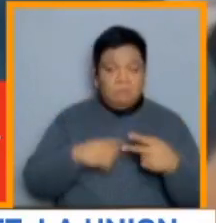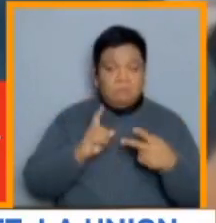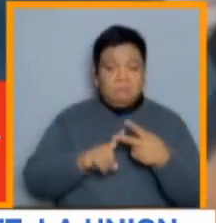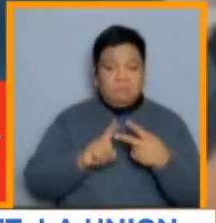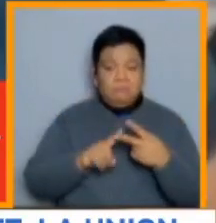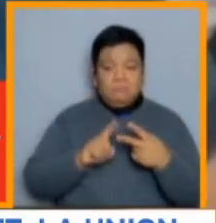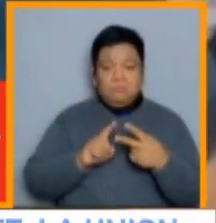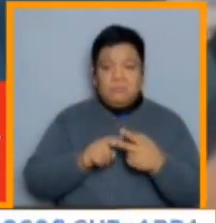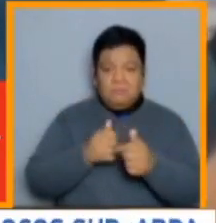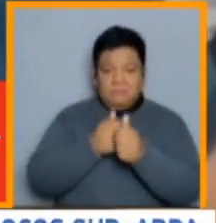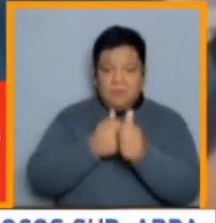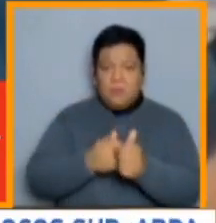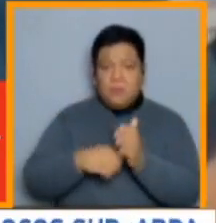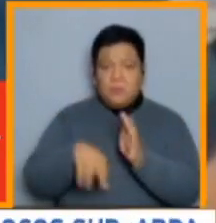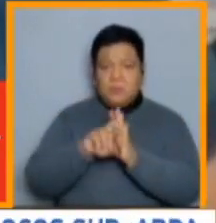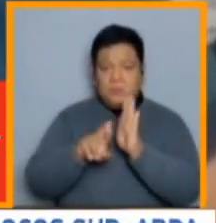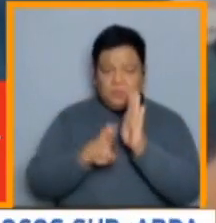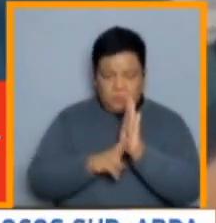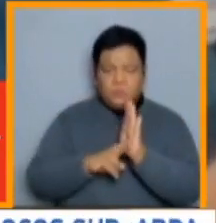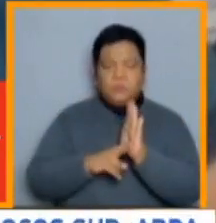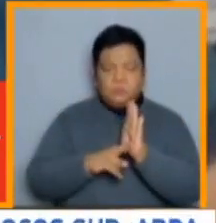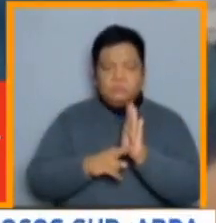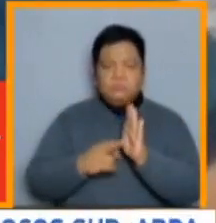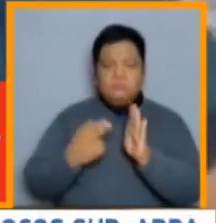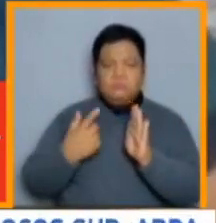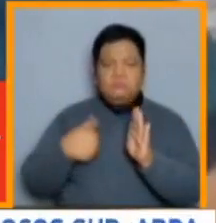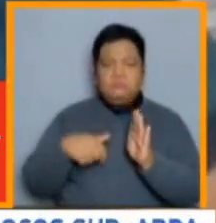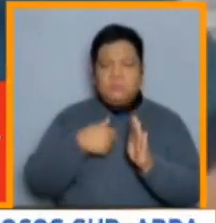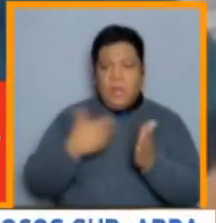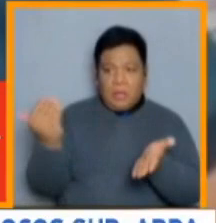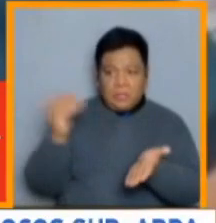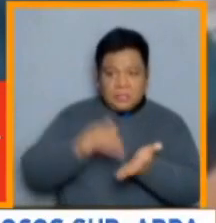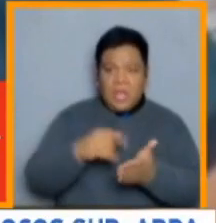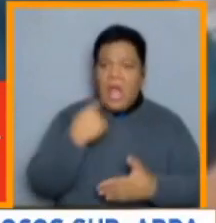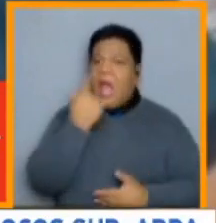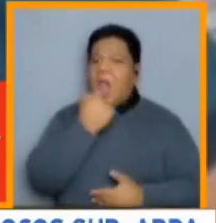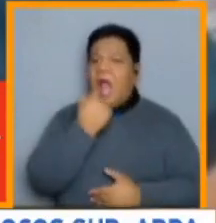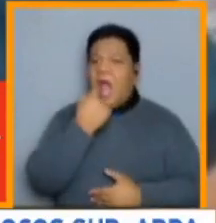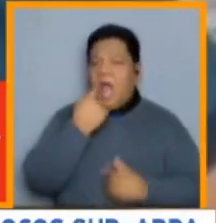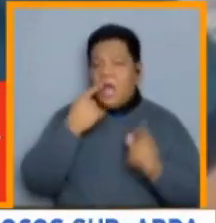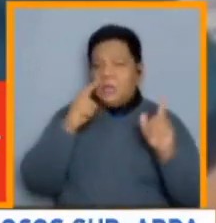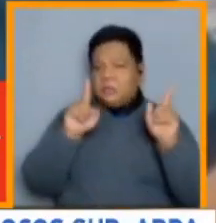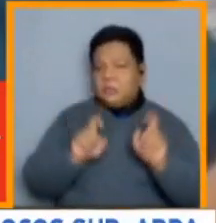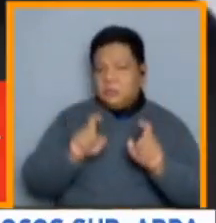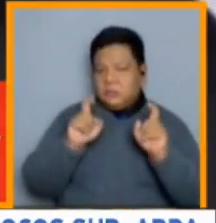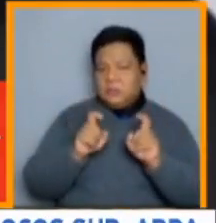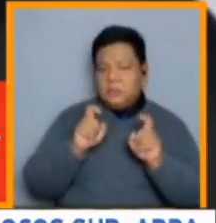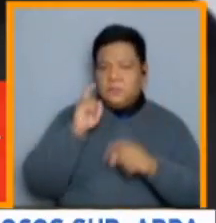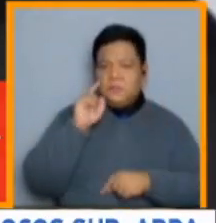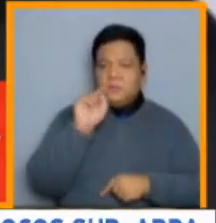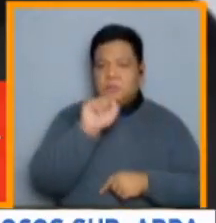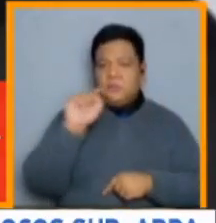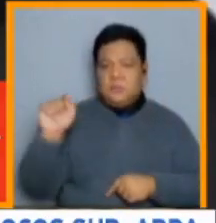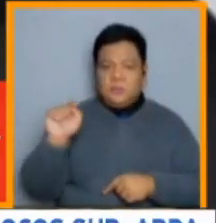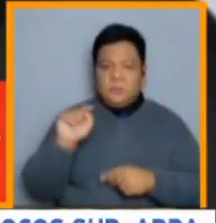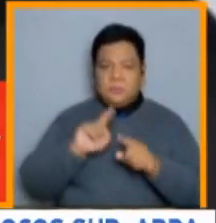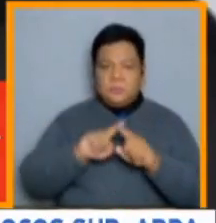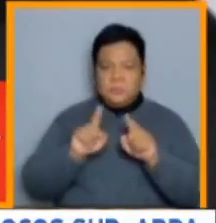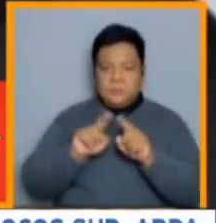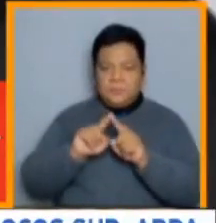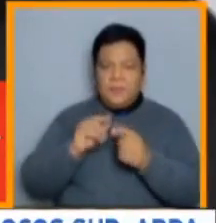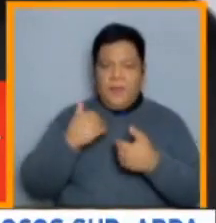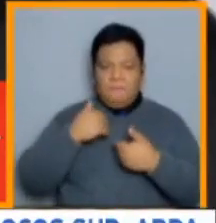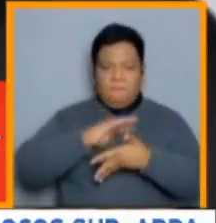ginaliwat, retest ang aton nga mga variants of concern. Kasalukuyang nananatili